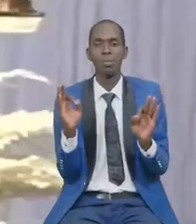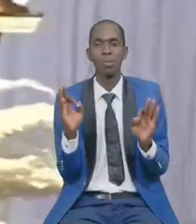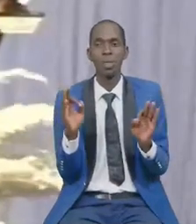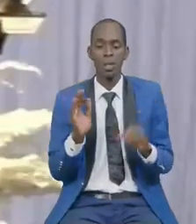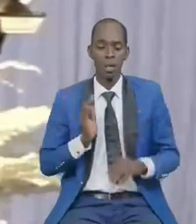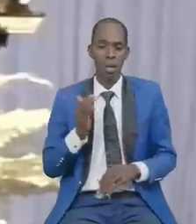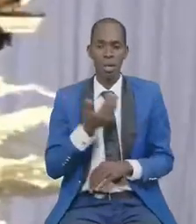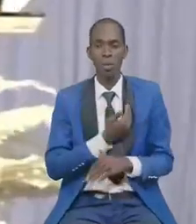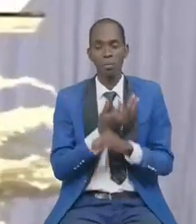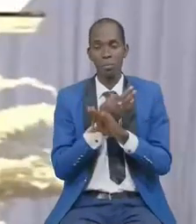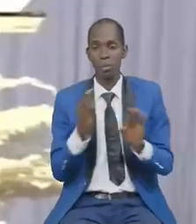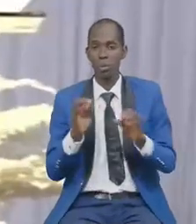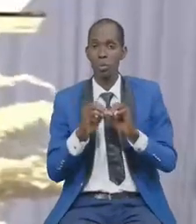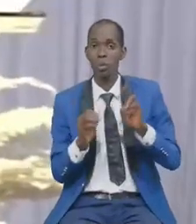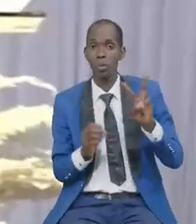Notre liberté. Deuxièmement,